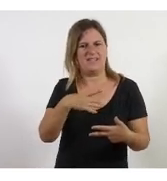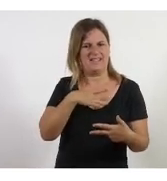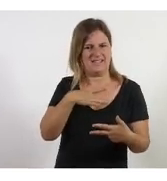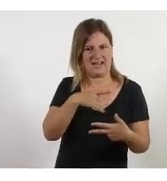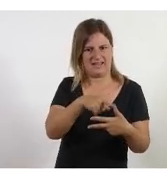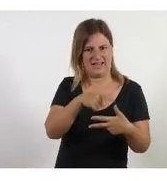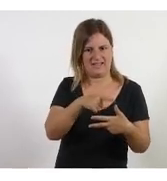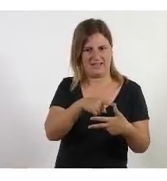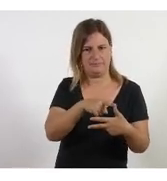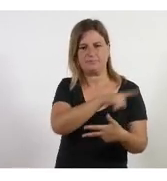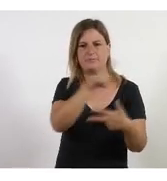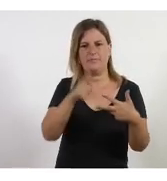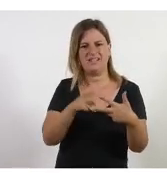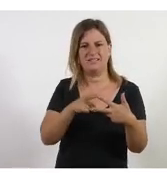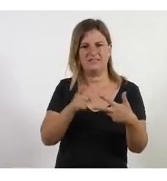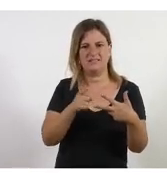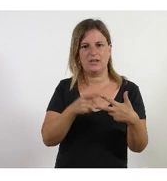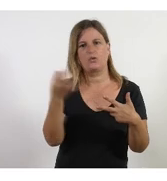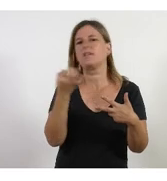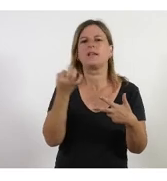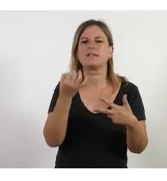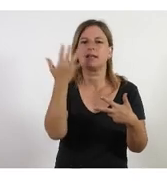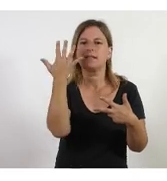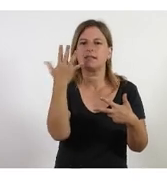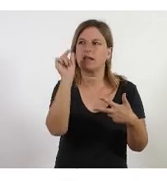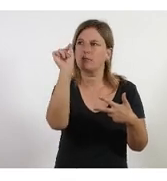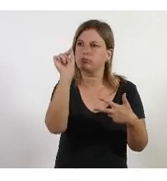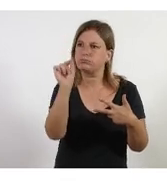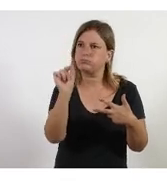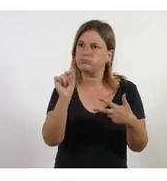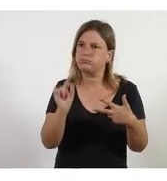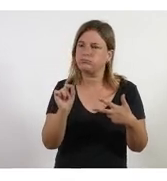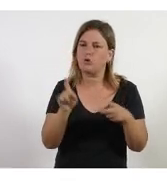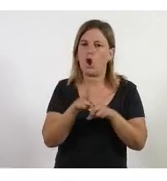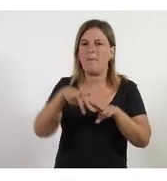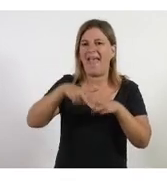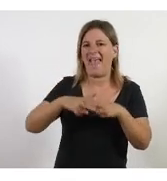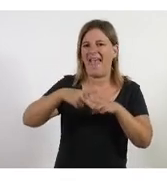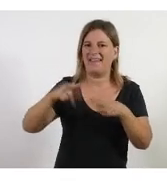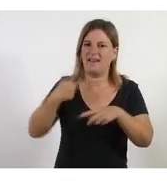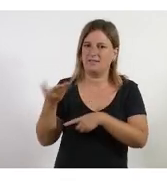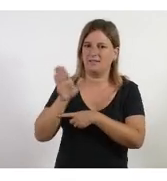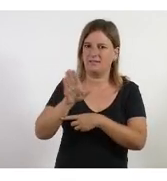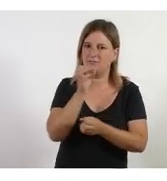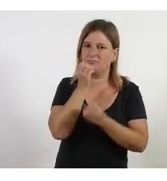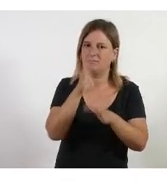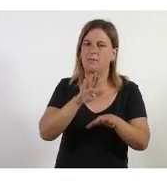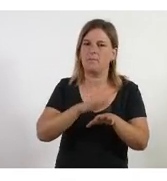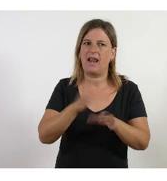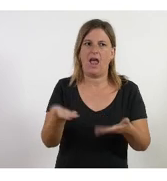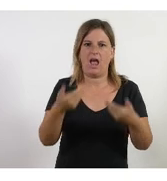El segon punt, entrarem en cinc claus o eines o coses que vull compartir amb vosaltres i que ens poden